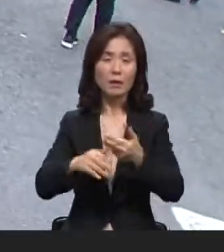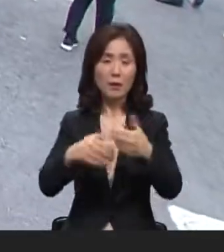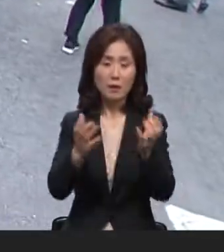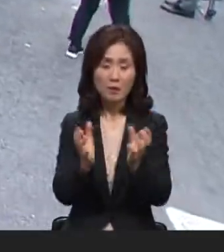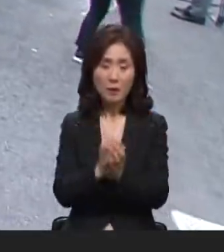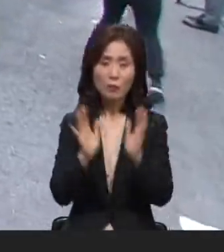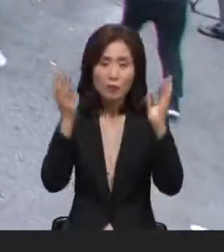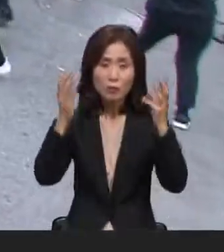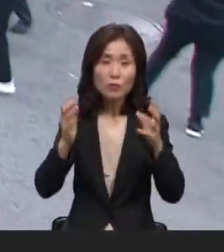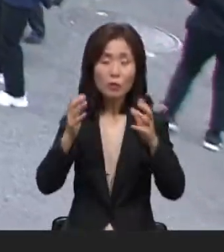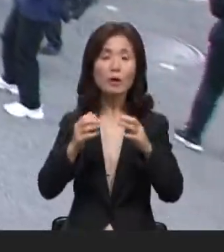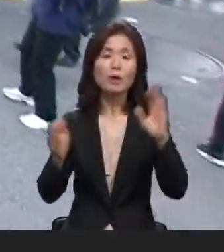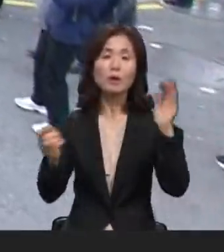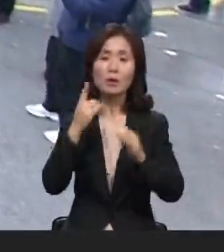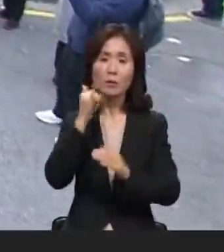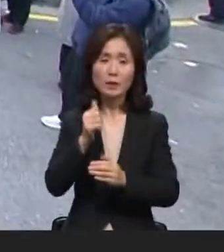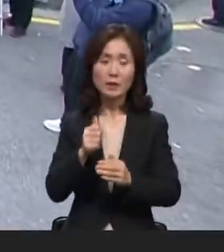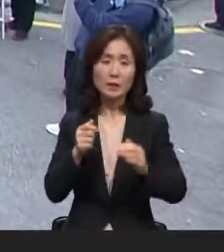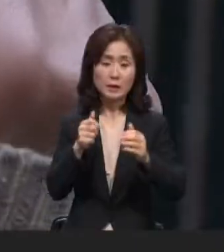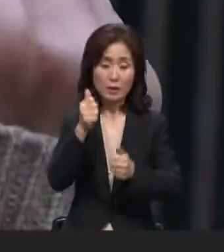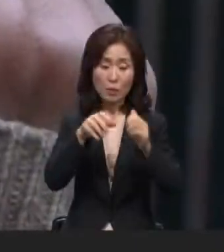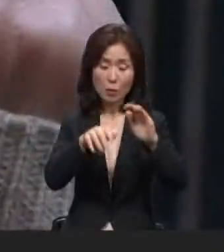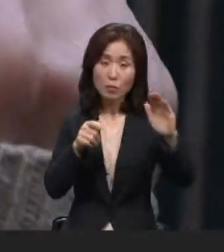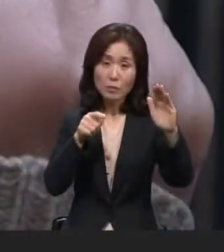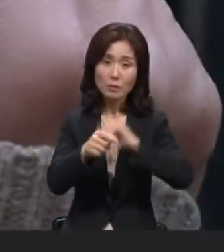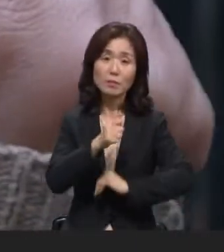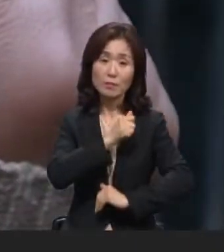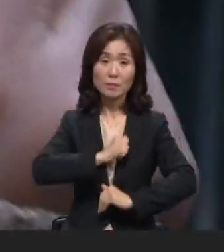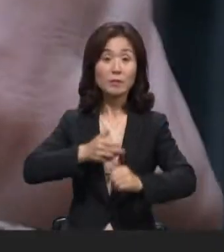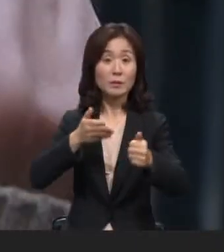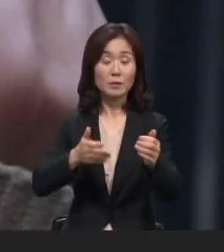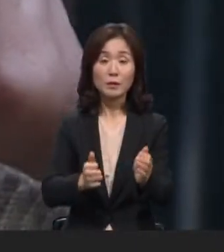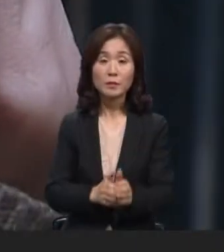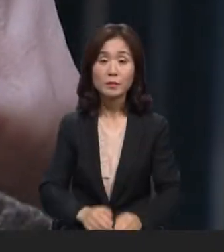방문도 자제해 줄 것을 당부했습니다 ebs 유쓰 송승환 입니다